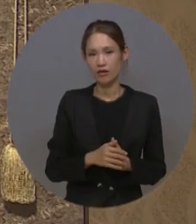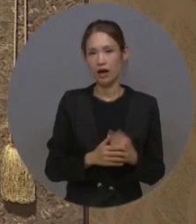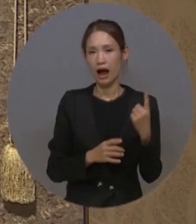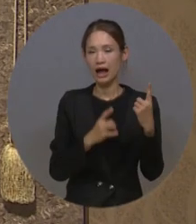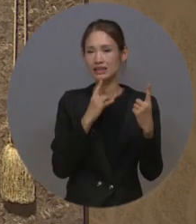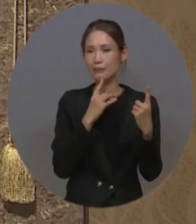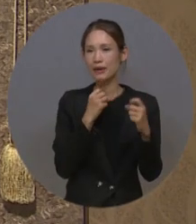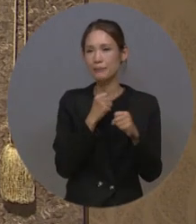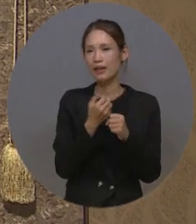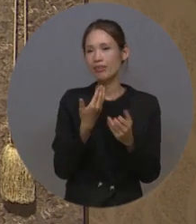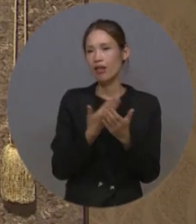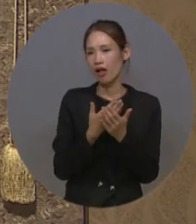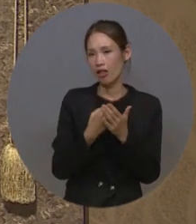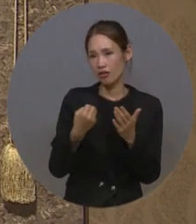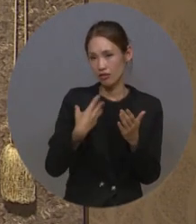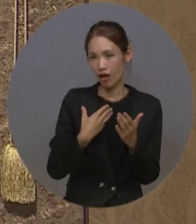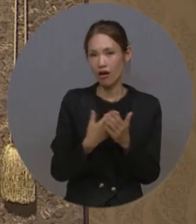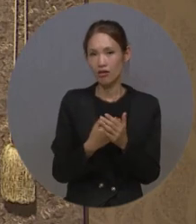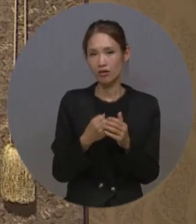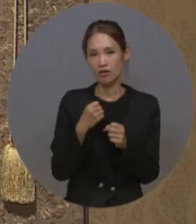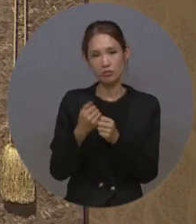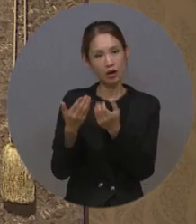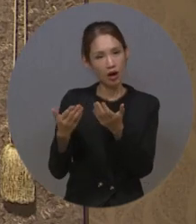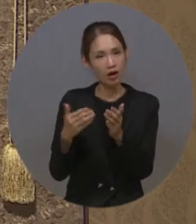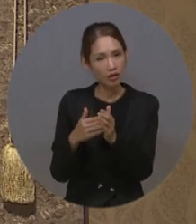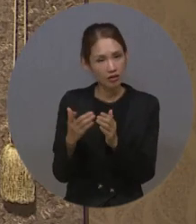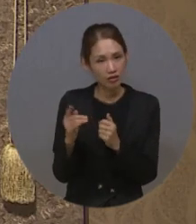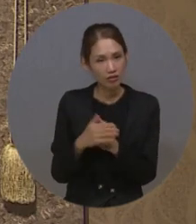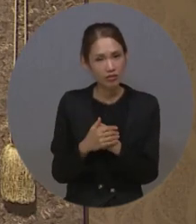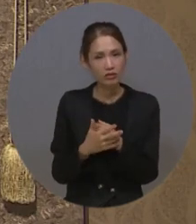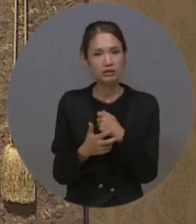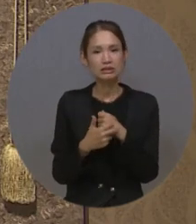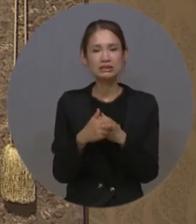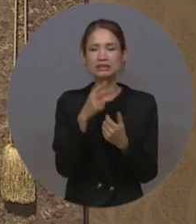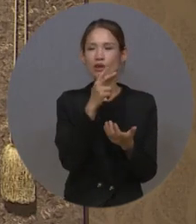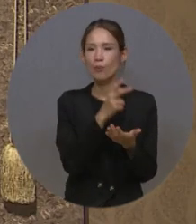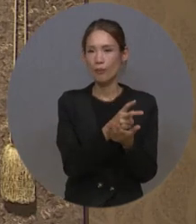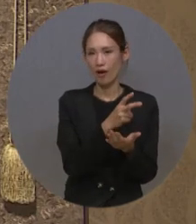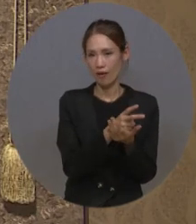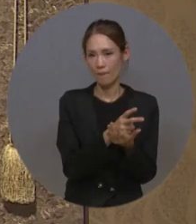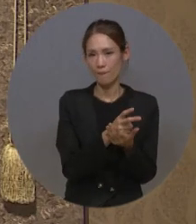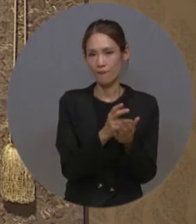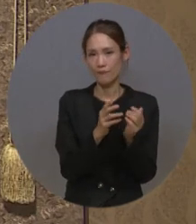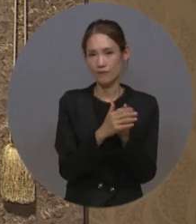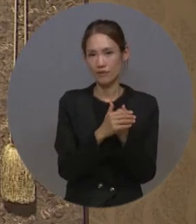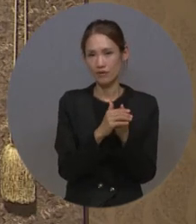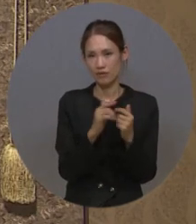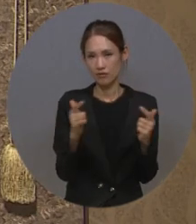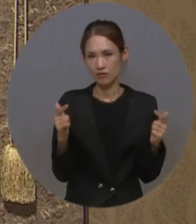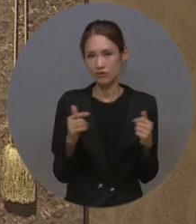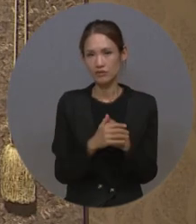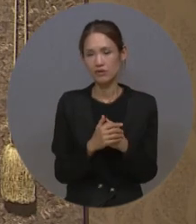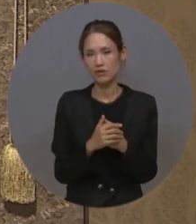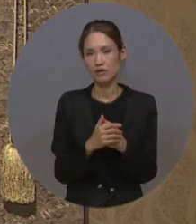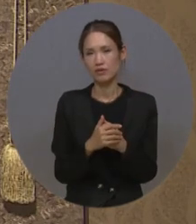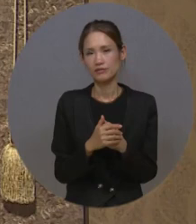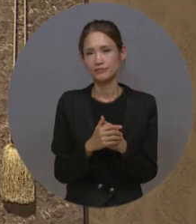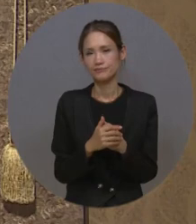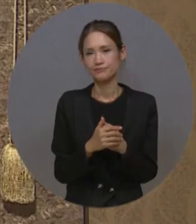하나만 만들어 달라는 거죠. 물론 만들어 줄 수 있는데 당시만 해도 의료법 네. 뭐 이런 것들이 되게